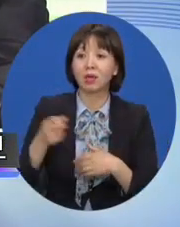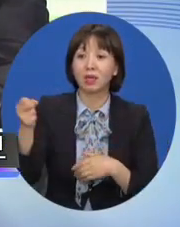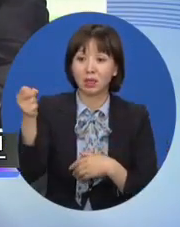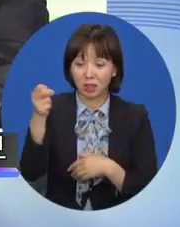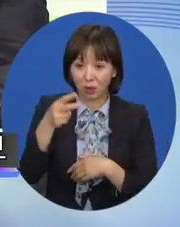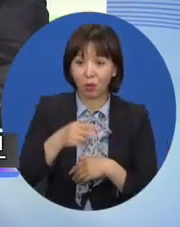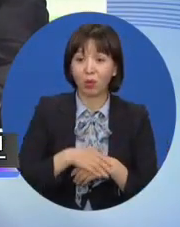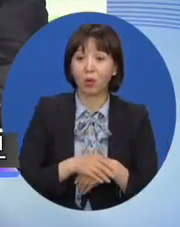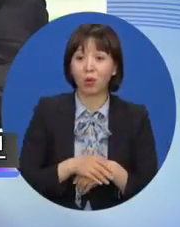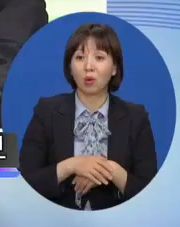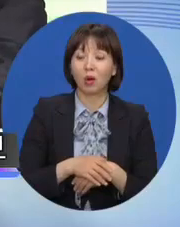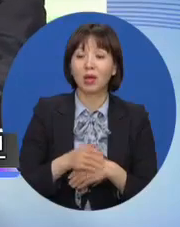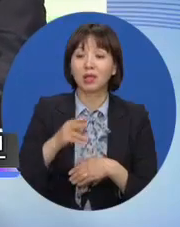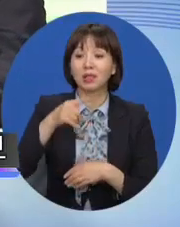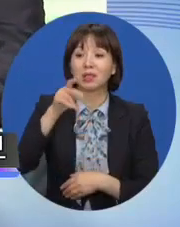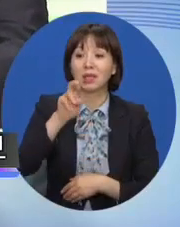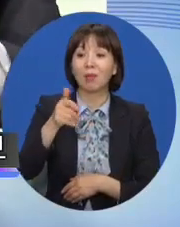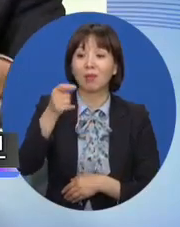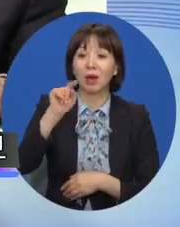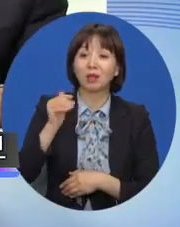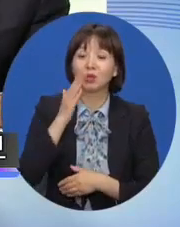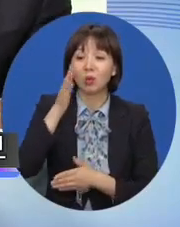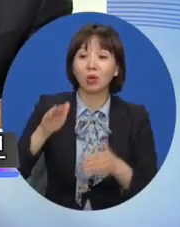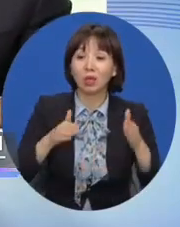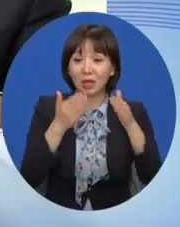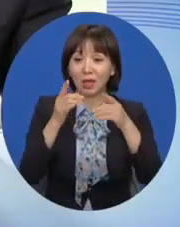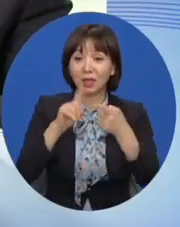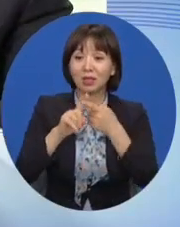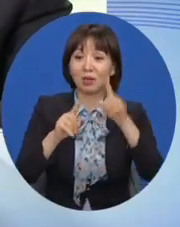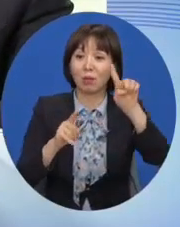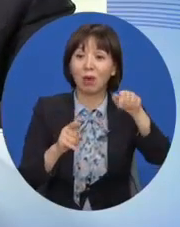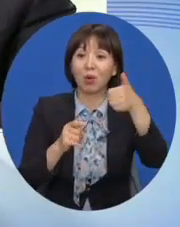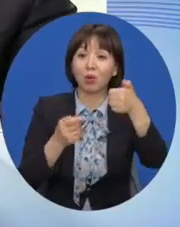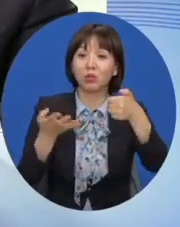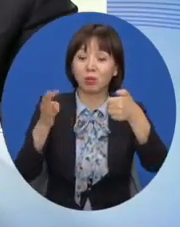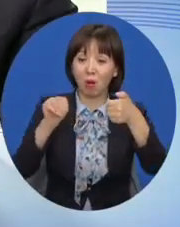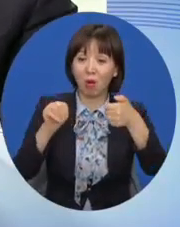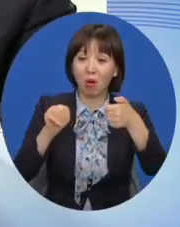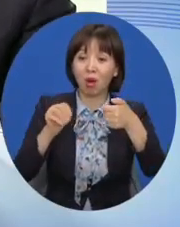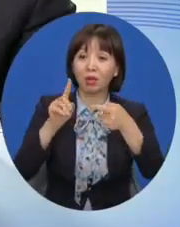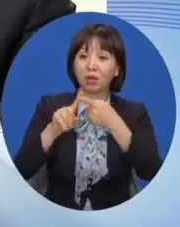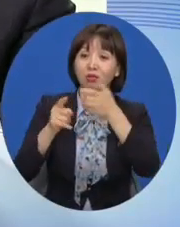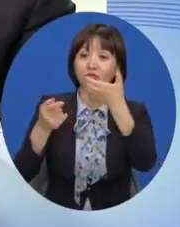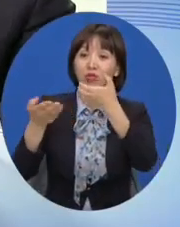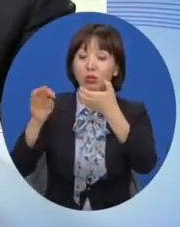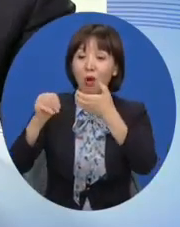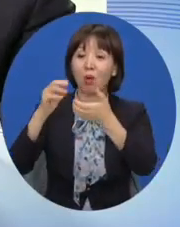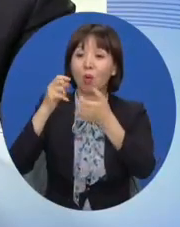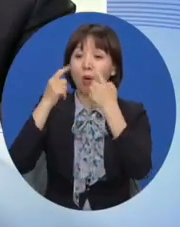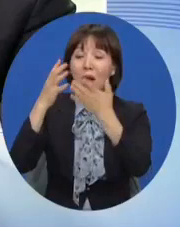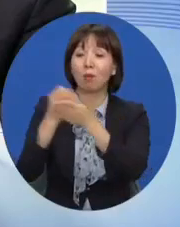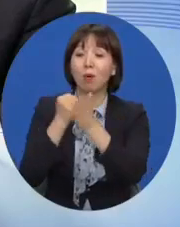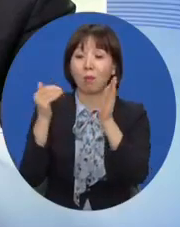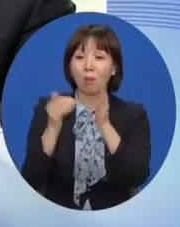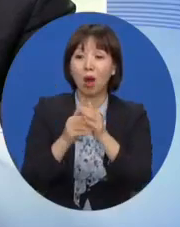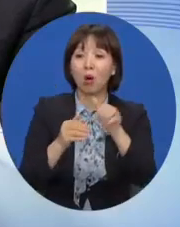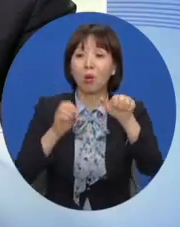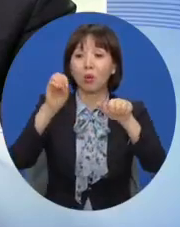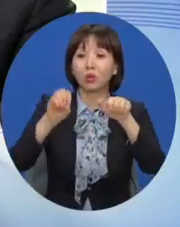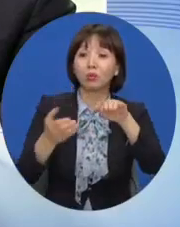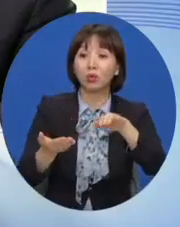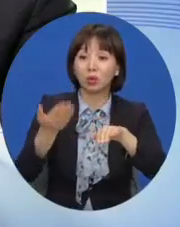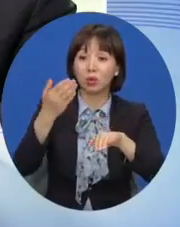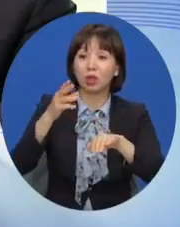시험 삼한의 초록길도 150억인데 아마 90억은 이미 확보해서 추진을 하고 50%